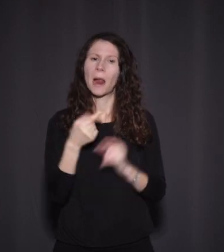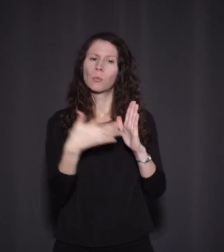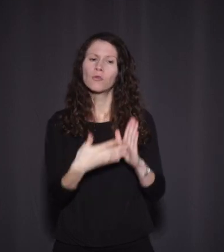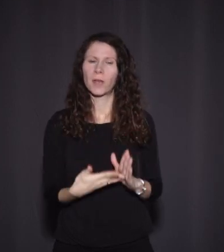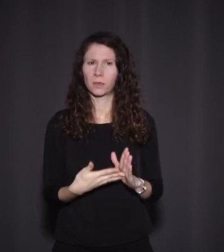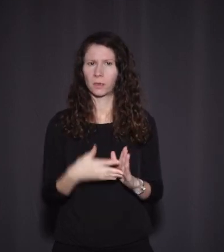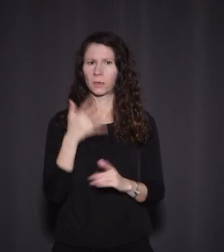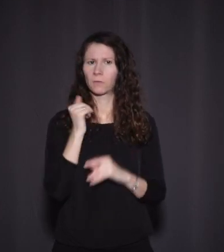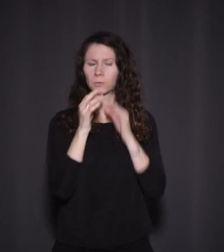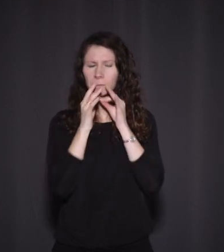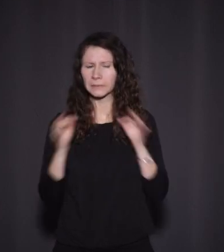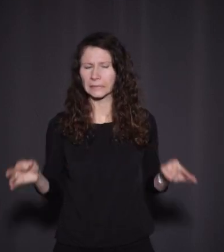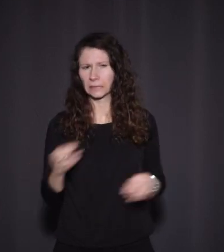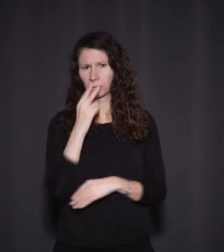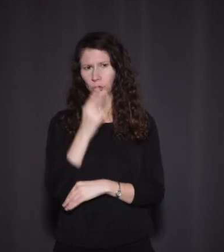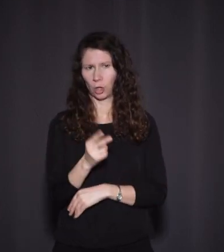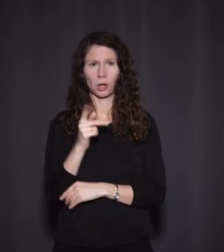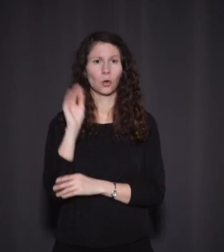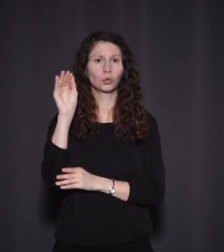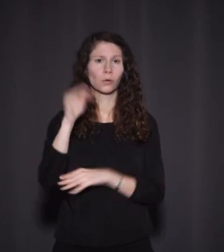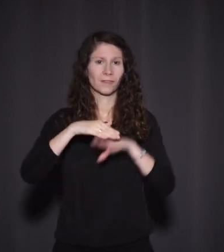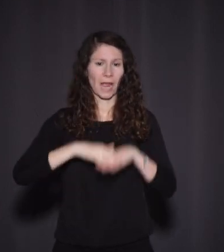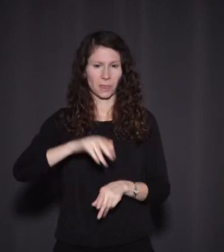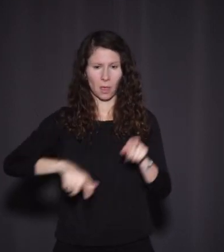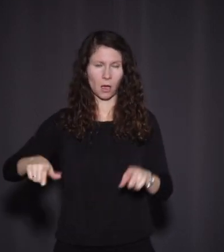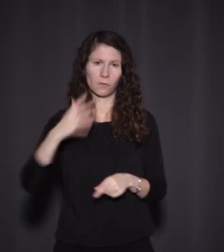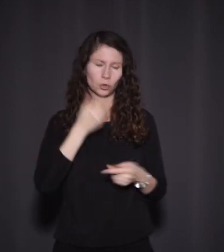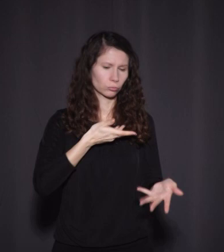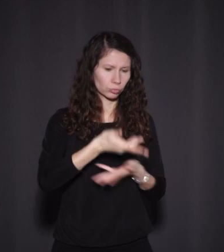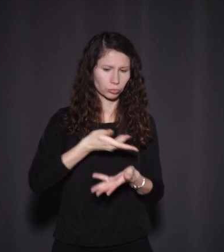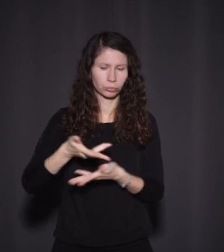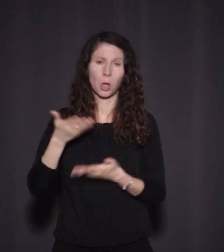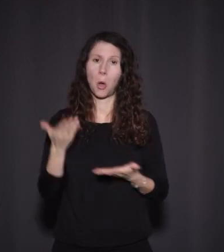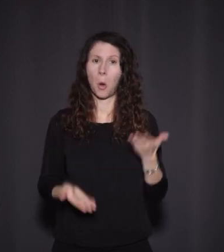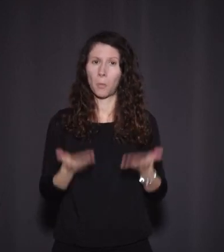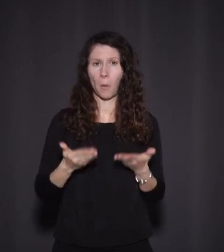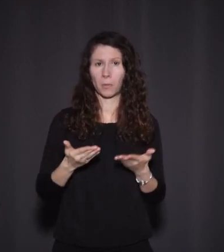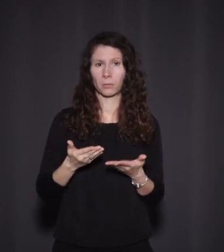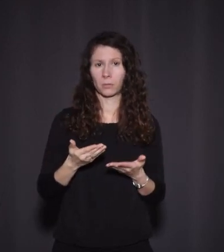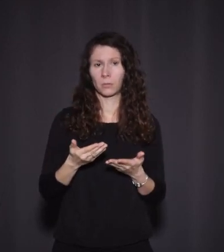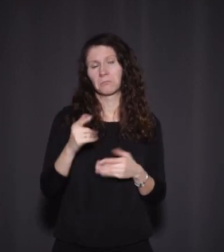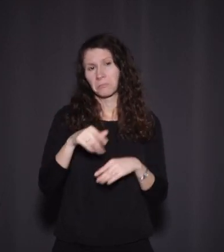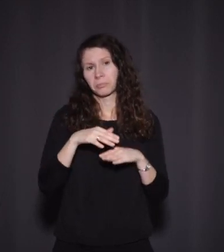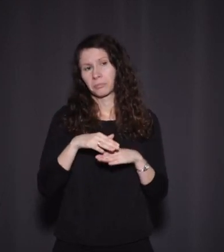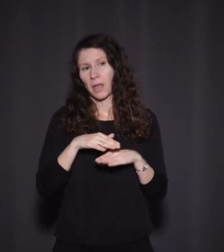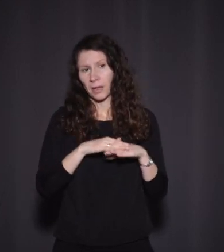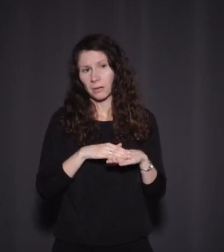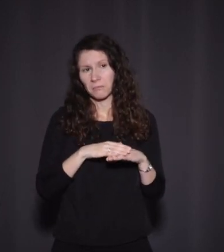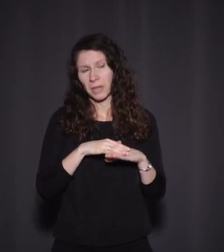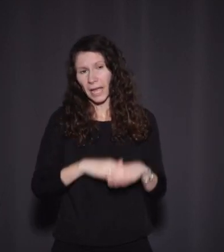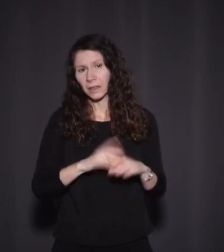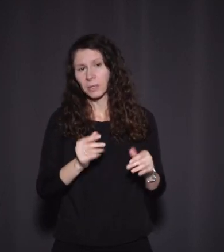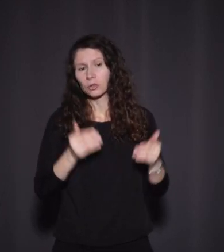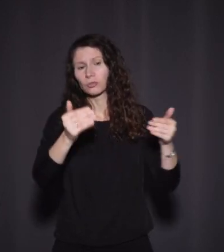im Einzelfall mit den zukünftigen Rentnerinnen und Rentnern darüber sprechen, ob man länger im Job verbleiben kann. Ist das, droht da so ein bisschen auch